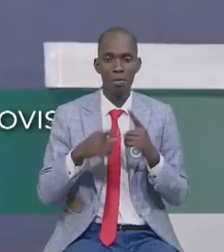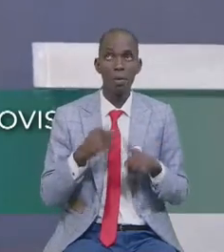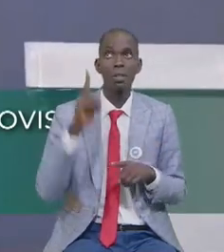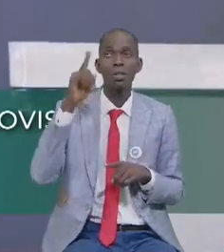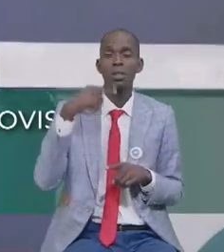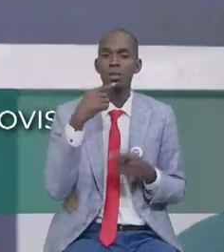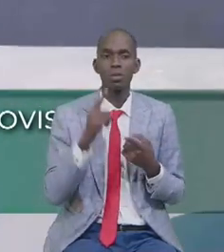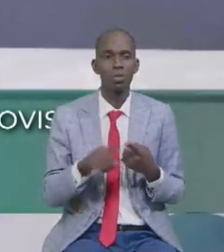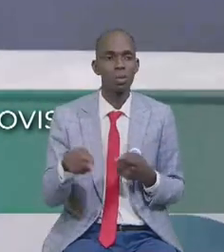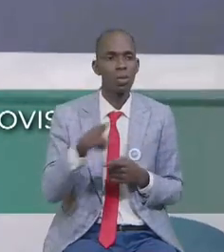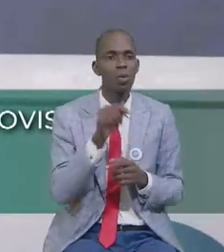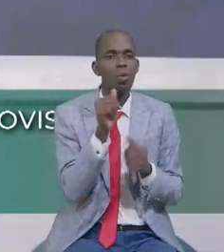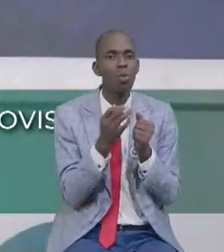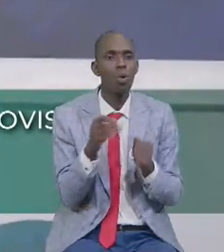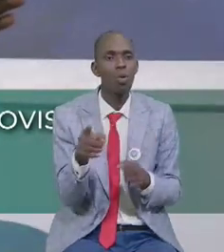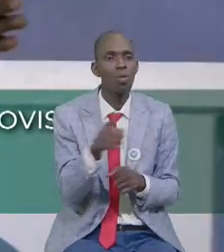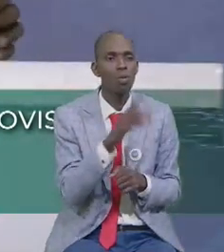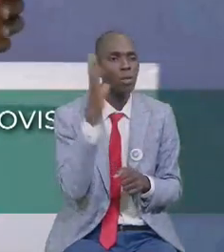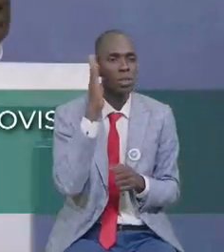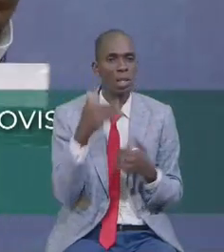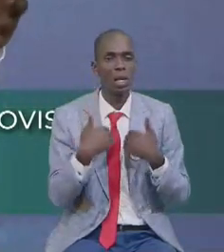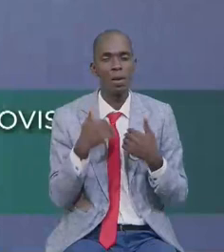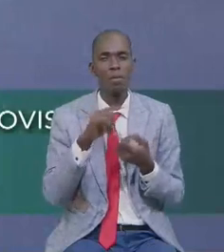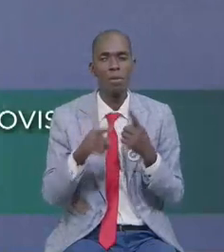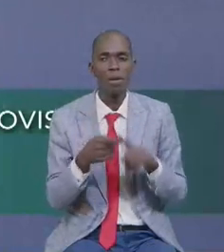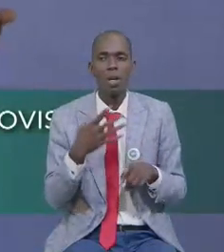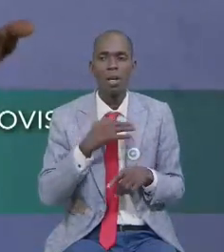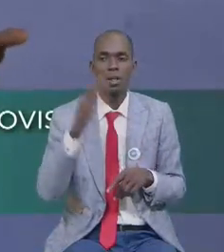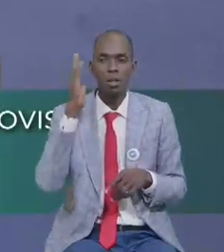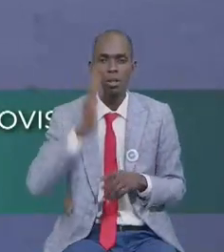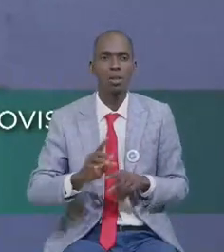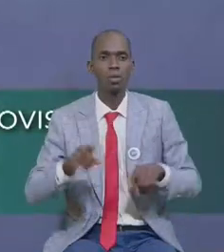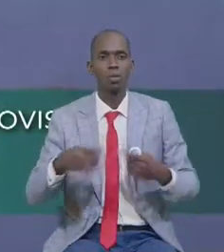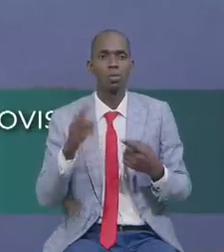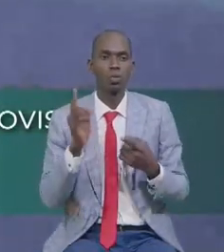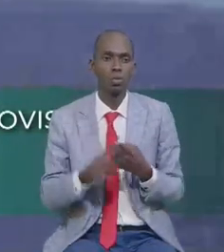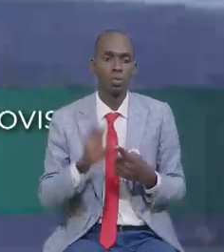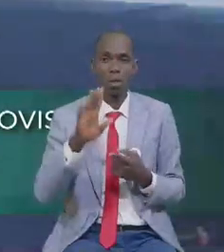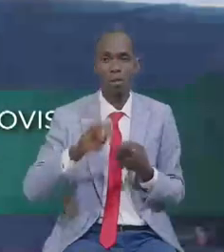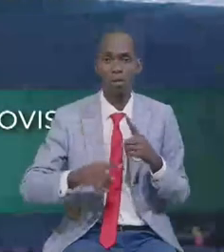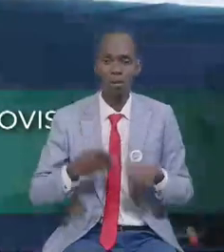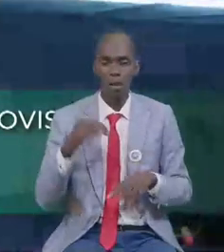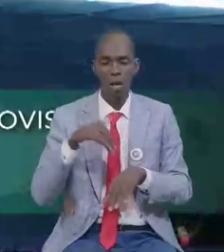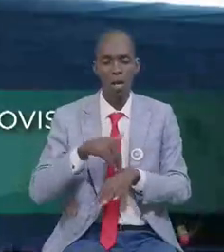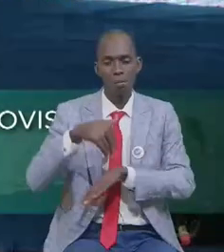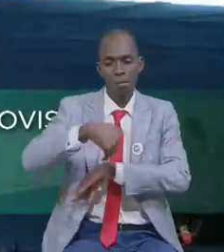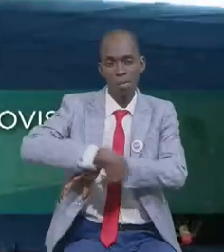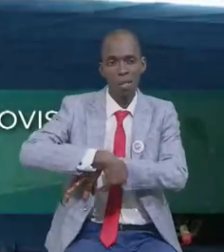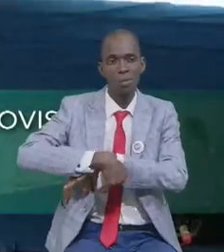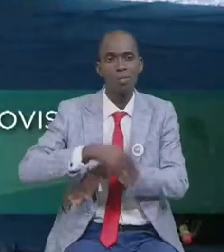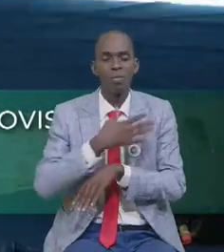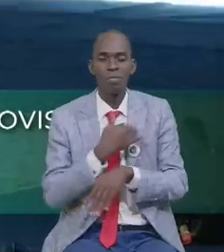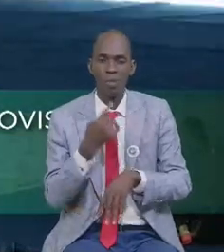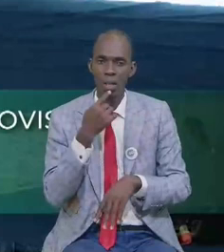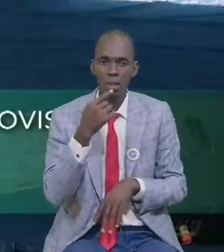Il dit, qui l'un de vous, s'il a un ami, et qu'il a vers lui, au milieu de la nuit,